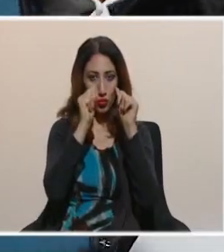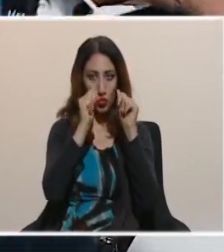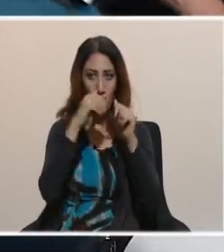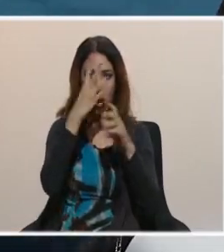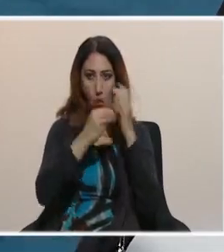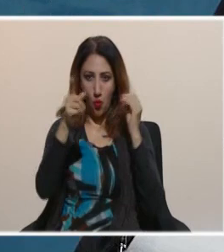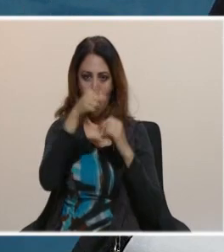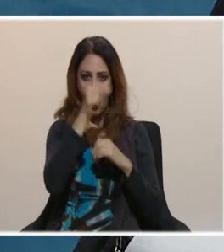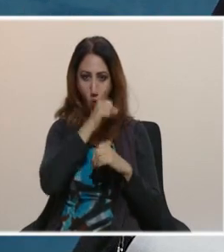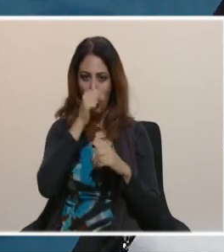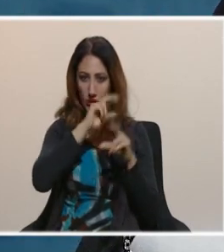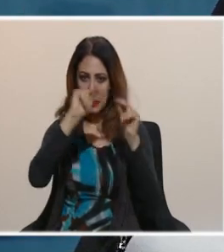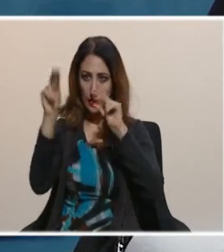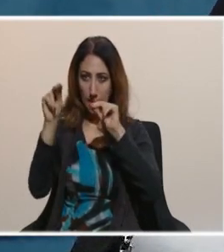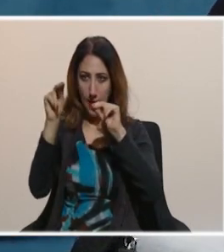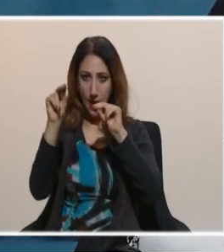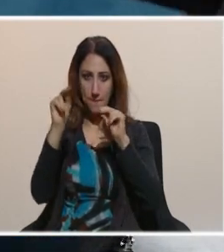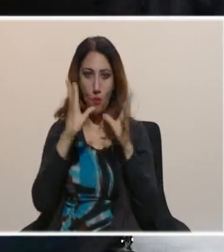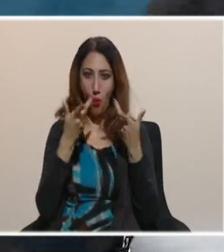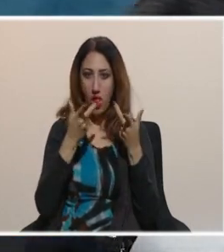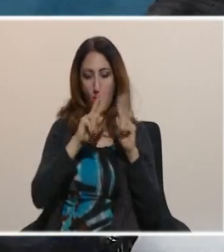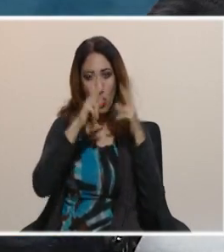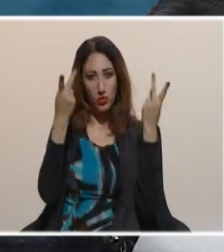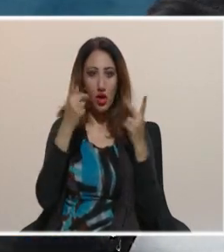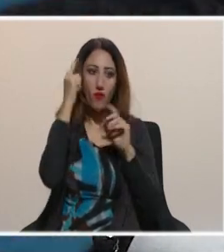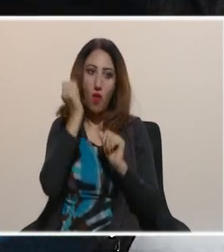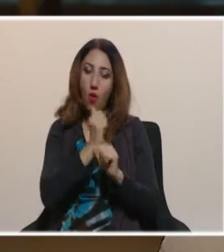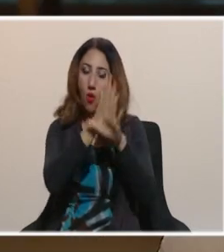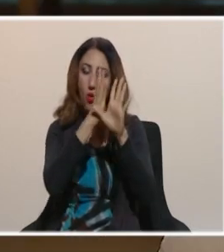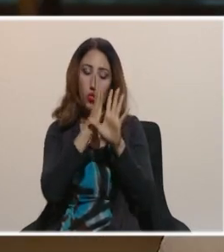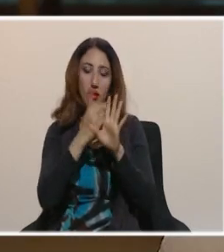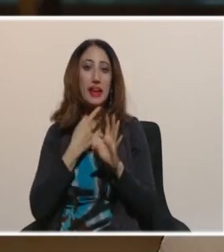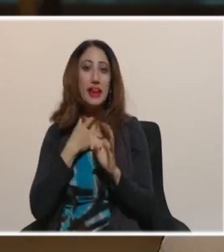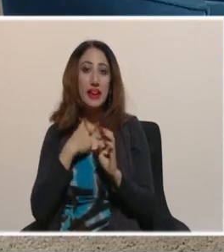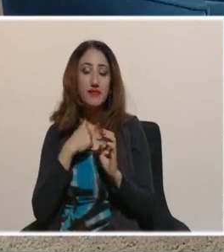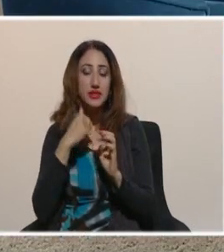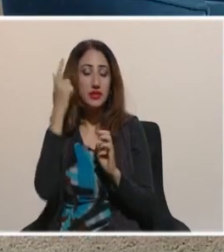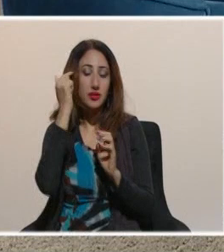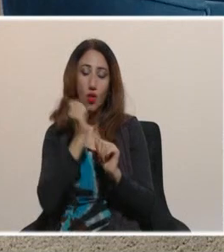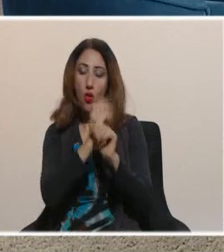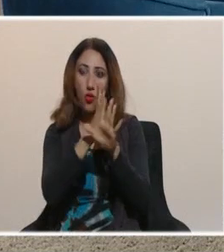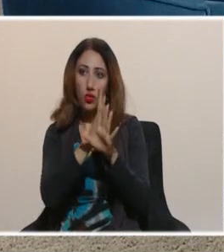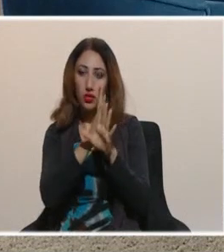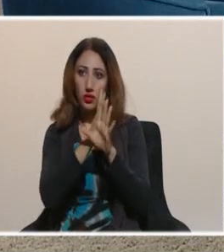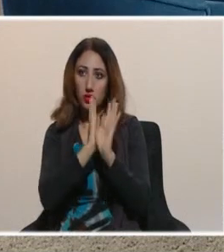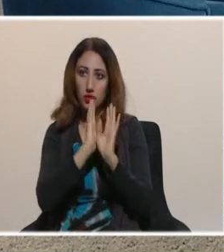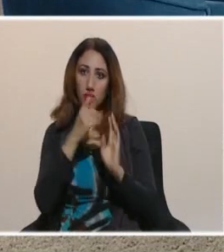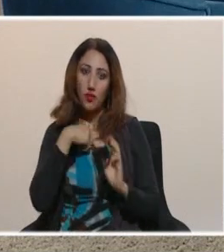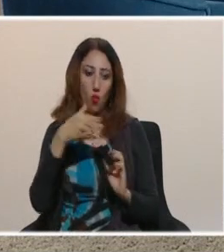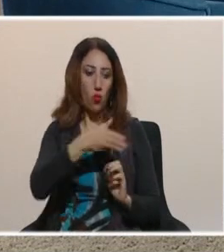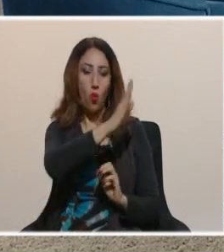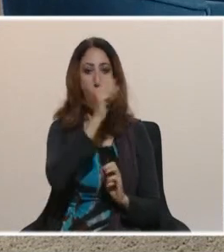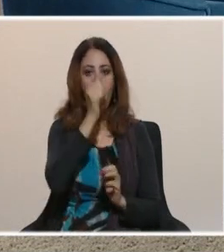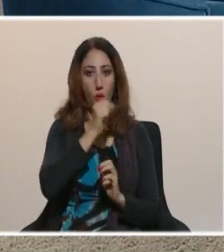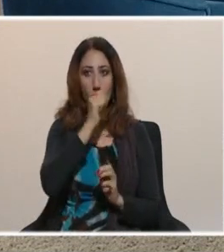عيالي كل اللي نفسه في حاجه بيعملها. يعني انت هتعمل ايه يا اولاد؟ لا لا لا، يعني انا عن نفسي ليا سكه لوحدي. انا